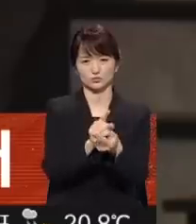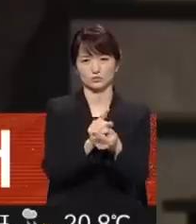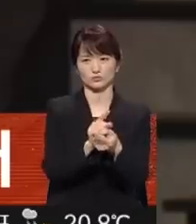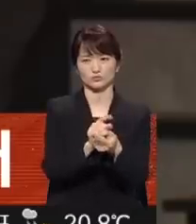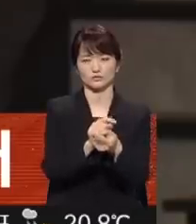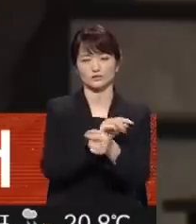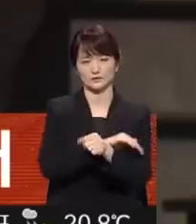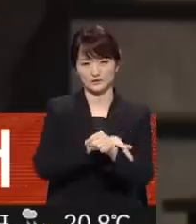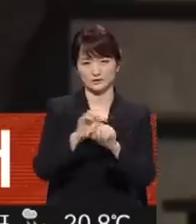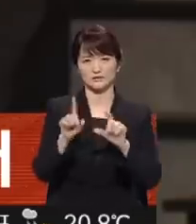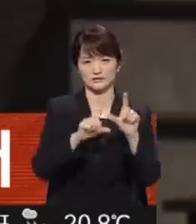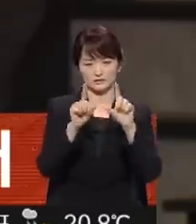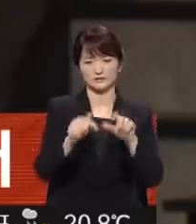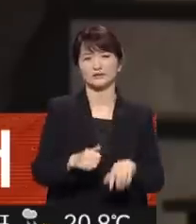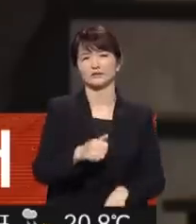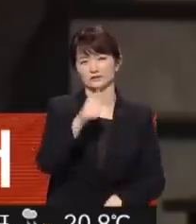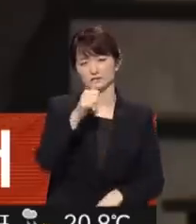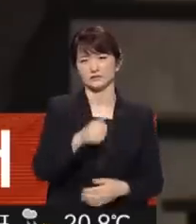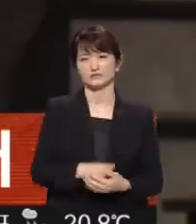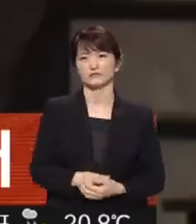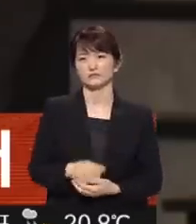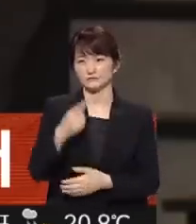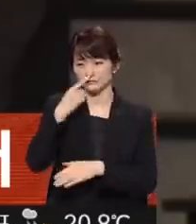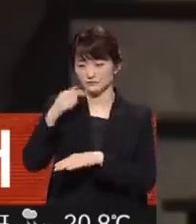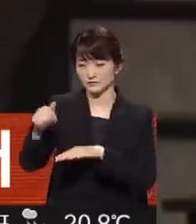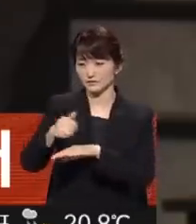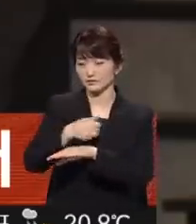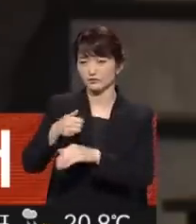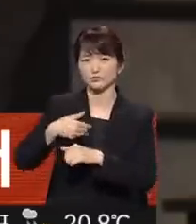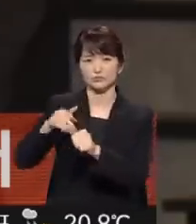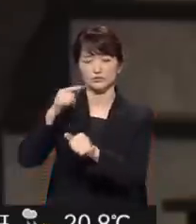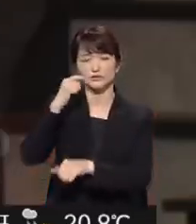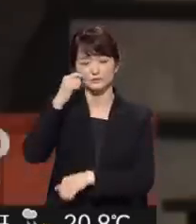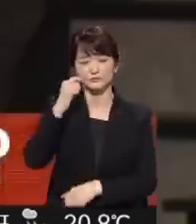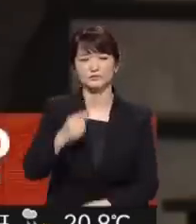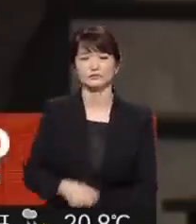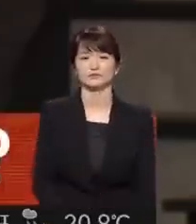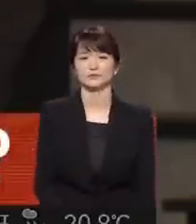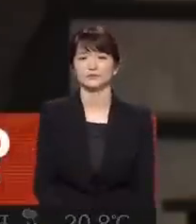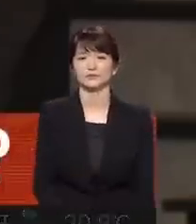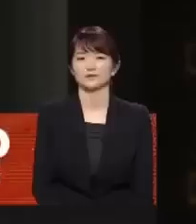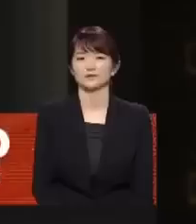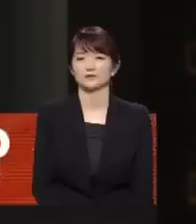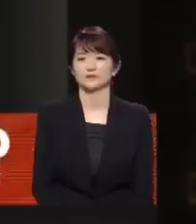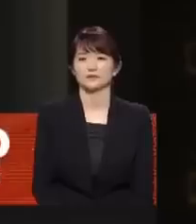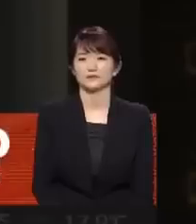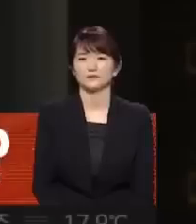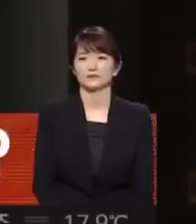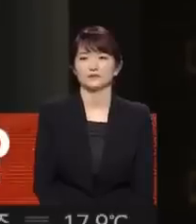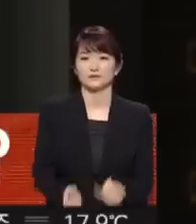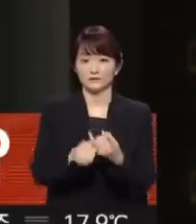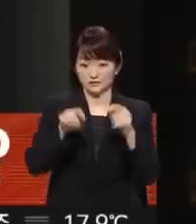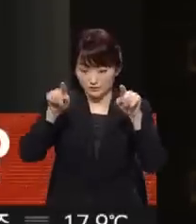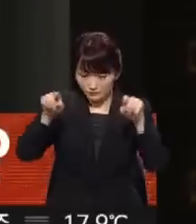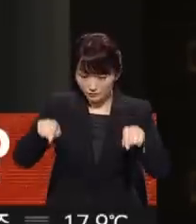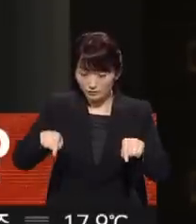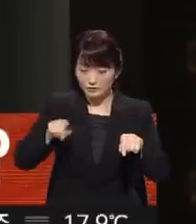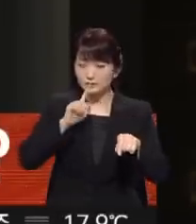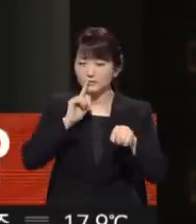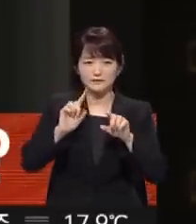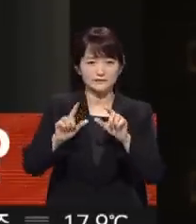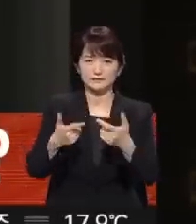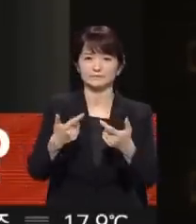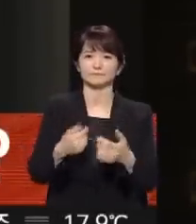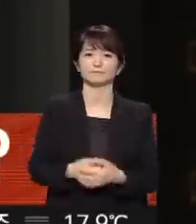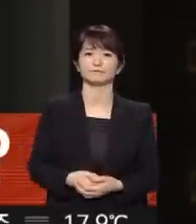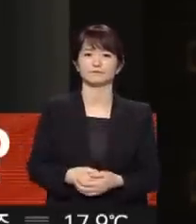것이 나을 것 같습니다. 뭐 그렇다고 해서 뭐 학원 예. 보내고 할 수는 없지 않습니까? 아니, 그럼요. 그럼요. 예. 그러니까 오늘 이 사례는 뭐 이혼 뭐 이런 건 아닙니다. 자,